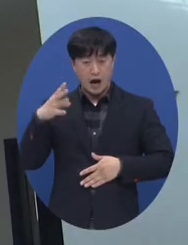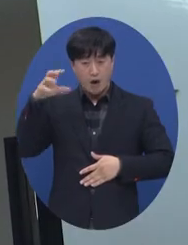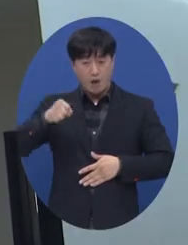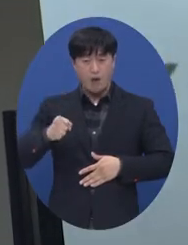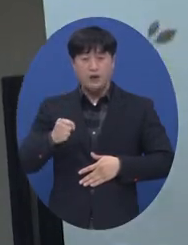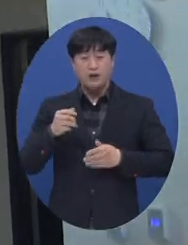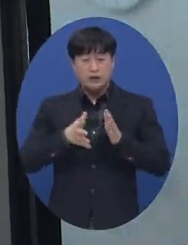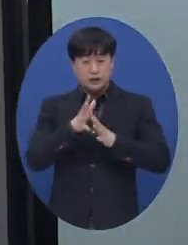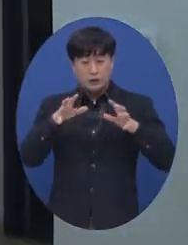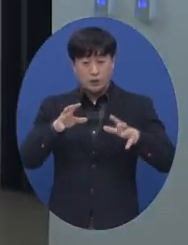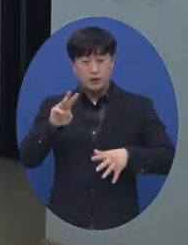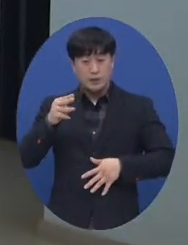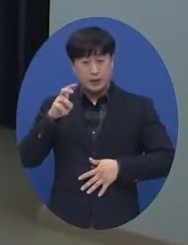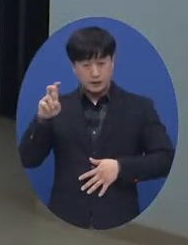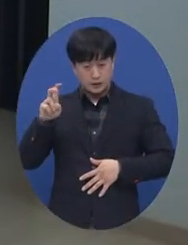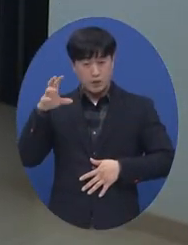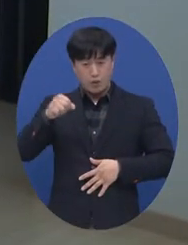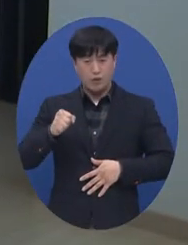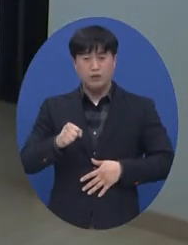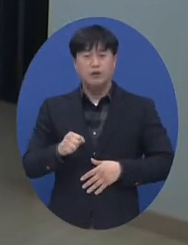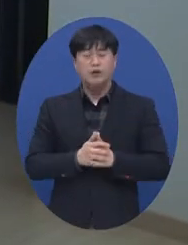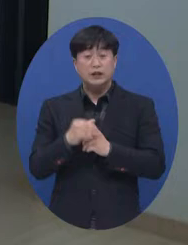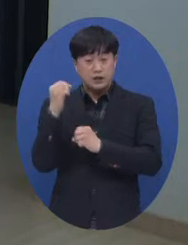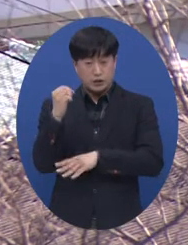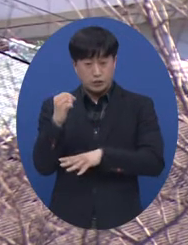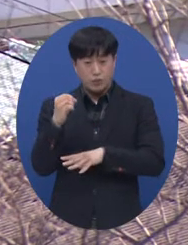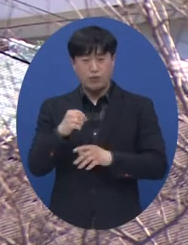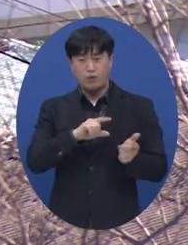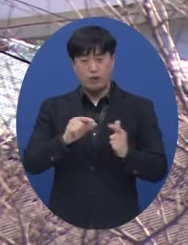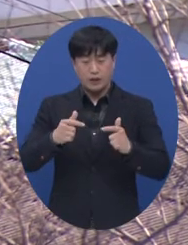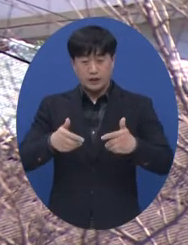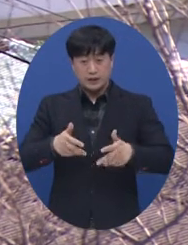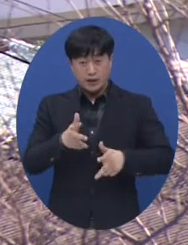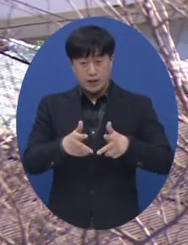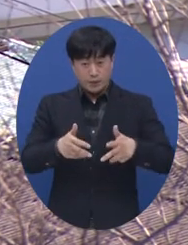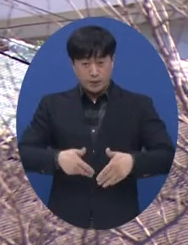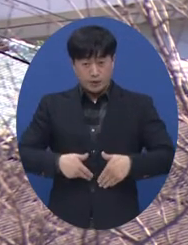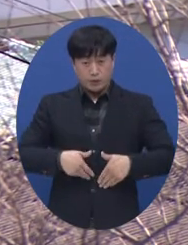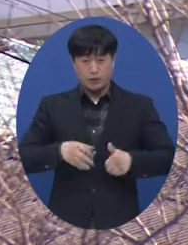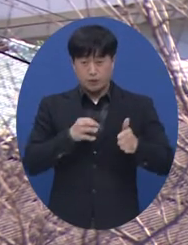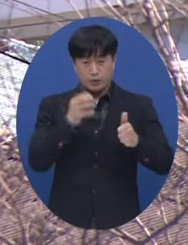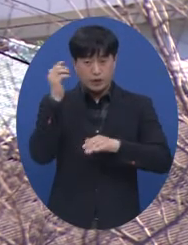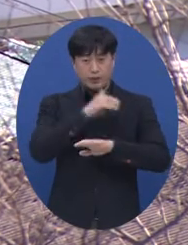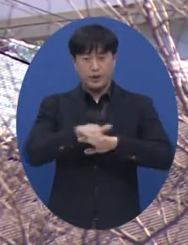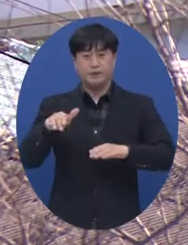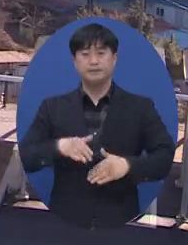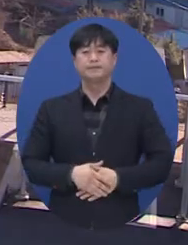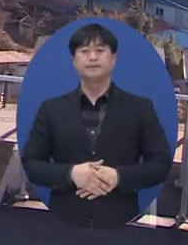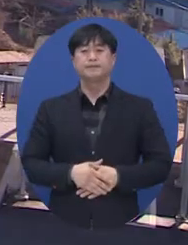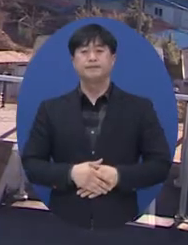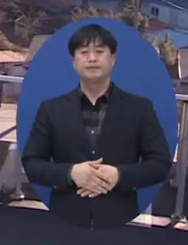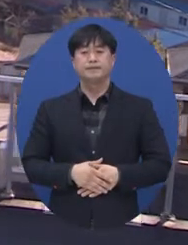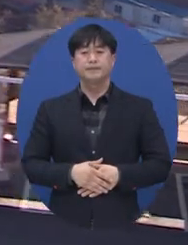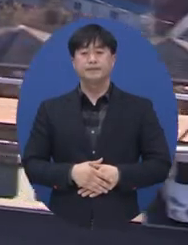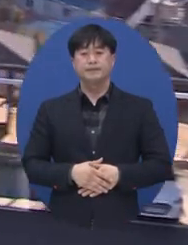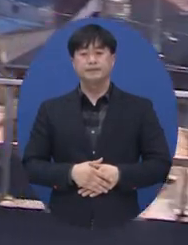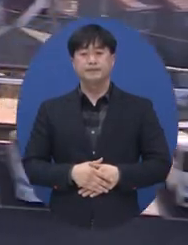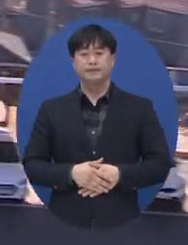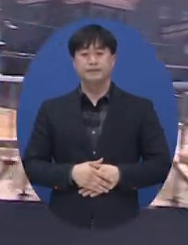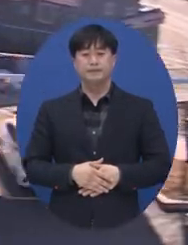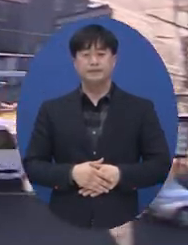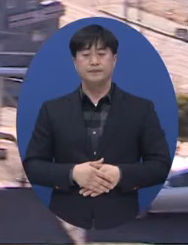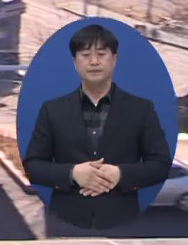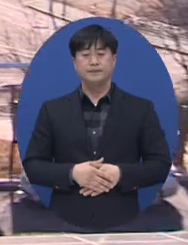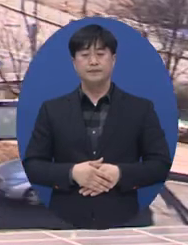시 군 b 320억 원 규모로 인프라 개선 등 각지역 이 필요한 사업에 지원할 예정입니다 격이 줄